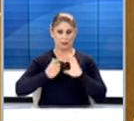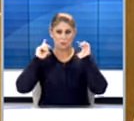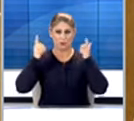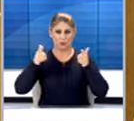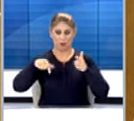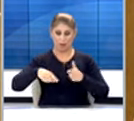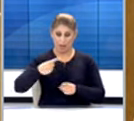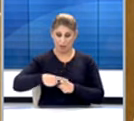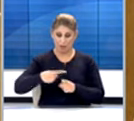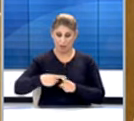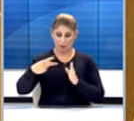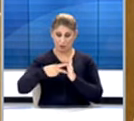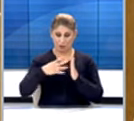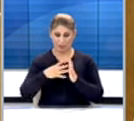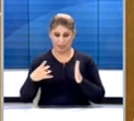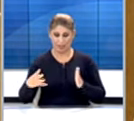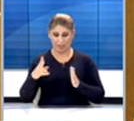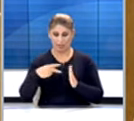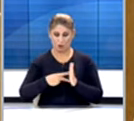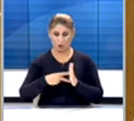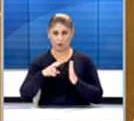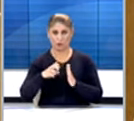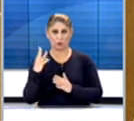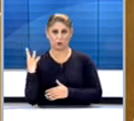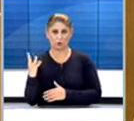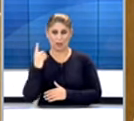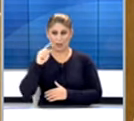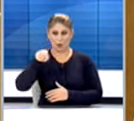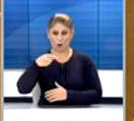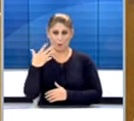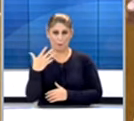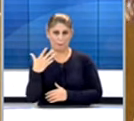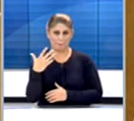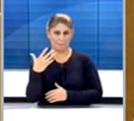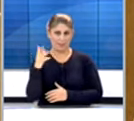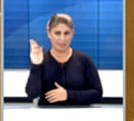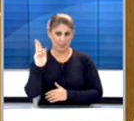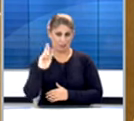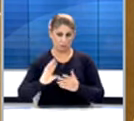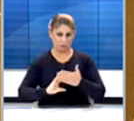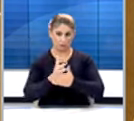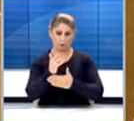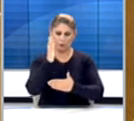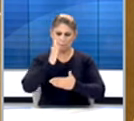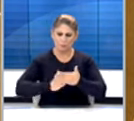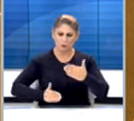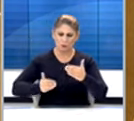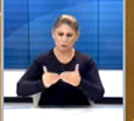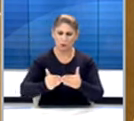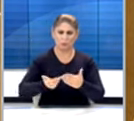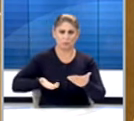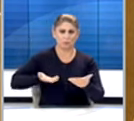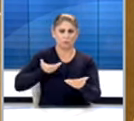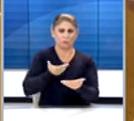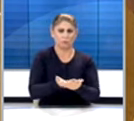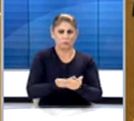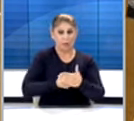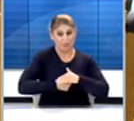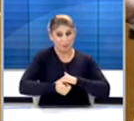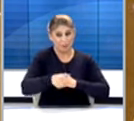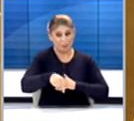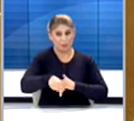την περίοδο 19-23 είχε μέσο ρυθμό ανάπτυξης 1,5, αλλά και με βάση το μεσοπρόθεσμο που κατέθεσε η κυβέρνησή σας, θα επιστρέψει σε